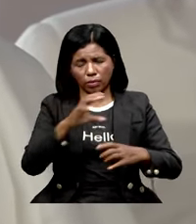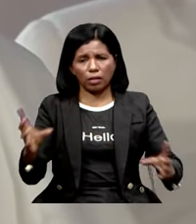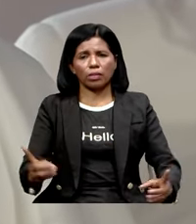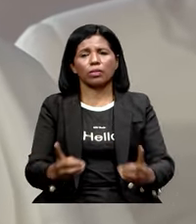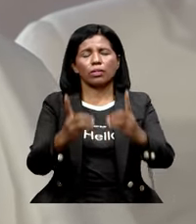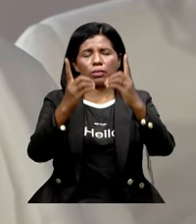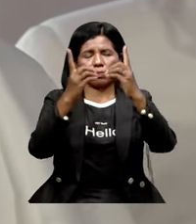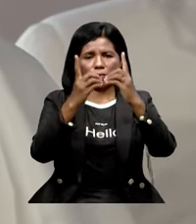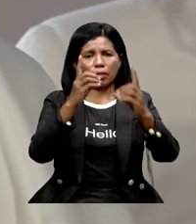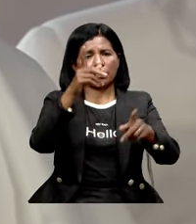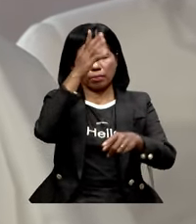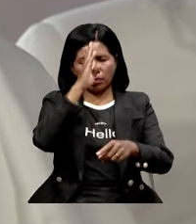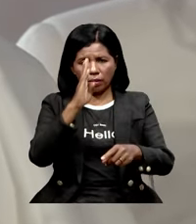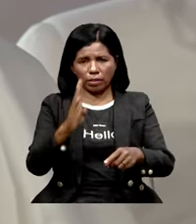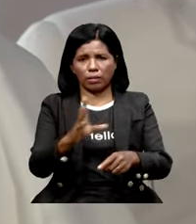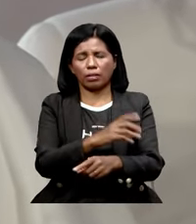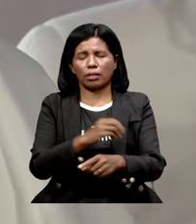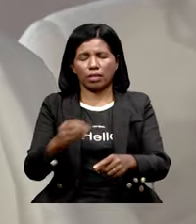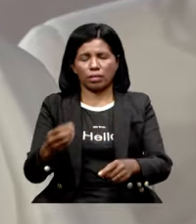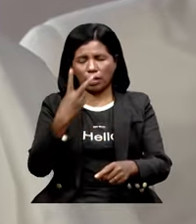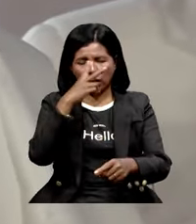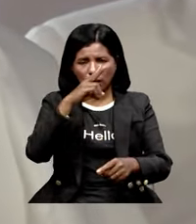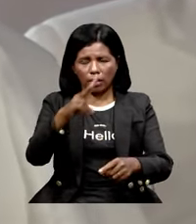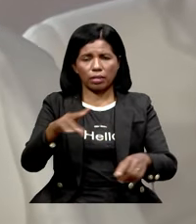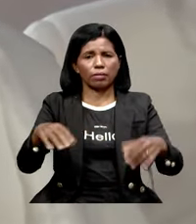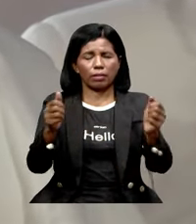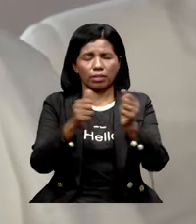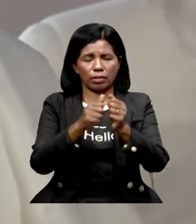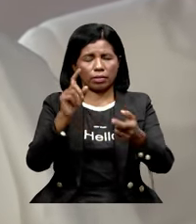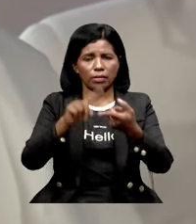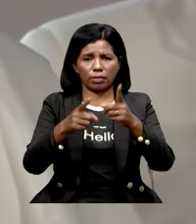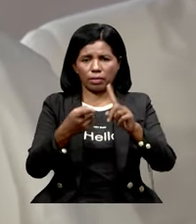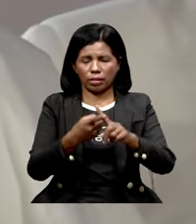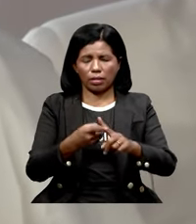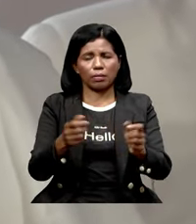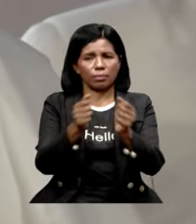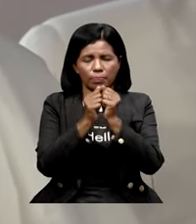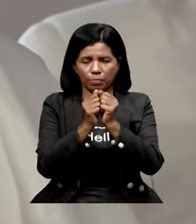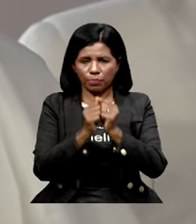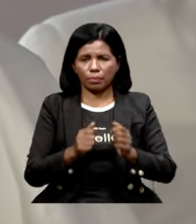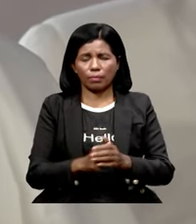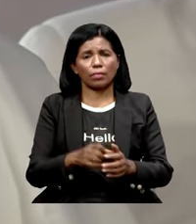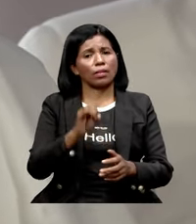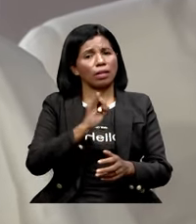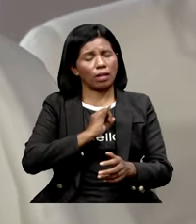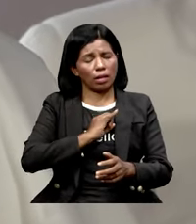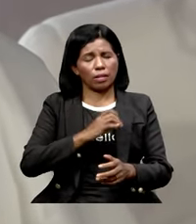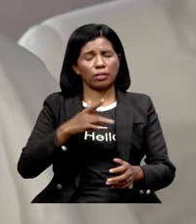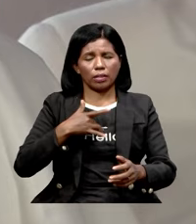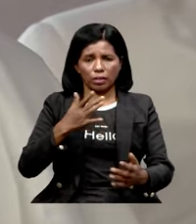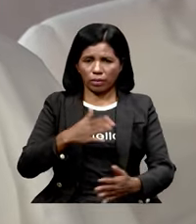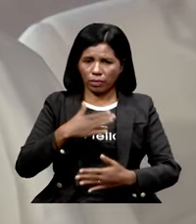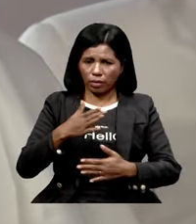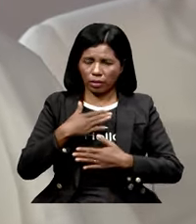yang Ilahi dan mengalami sukacita persahabatan dengan sesama saya mengenang dengan senang